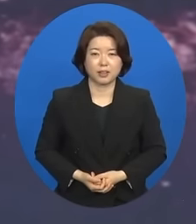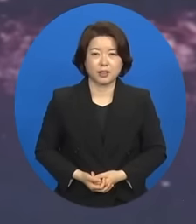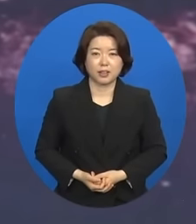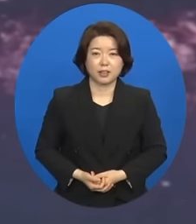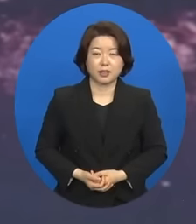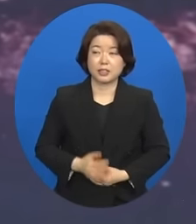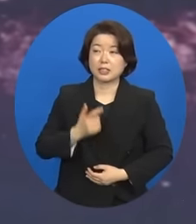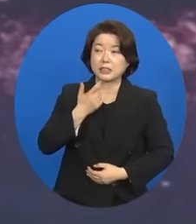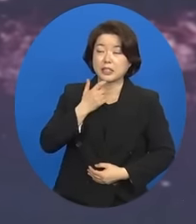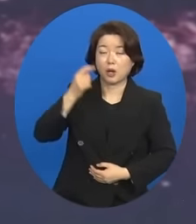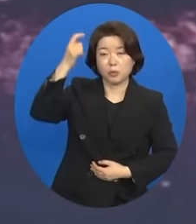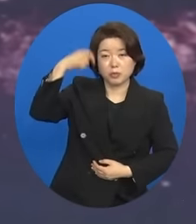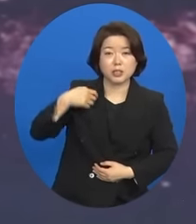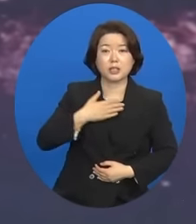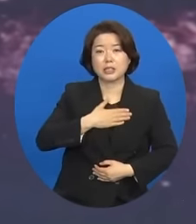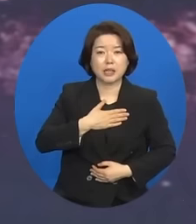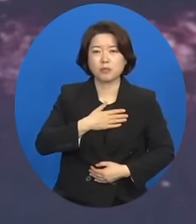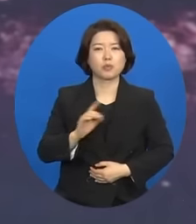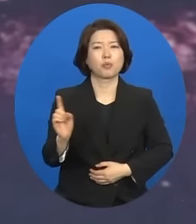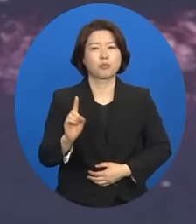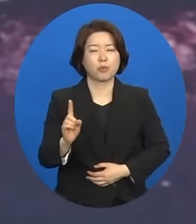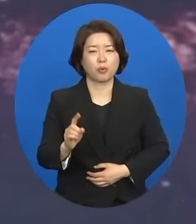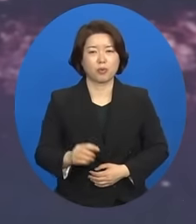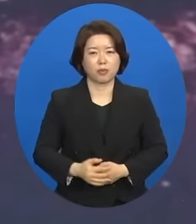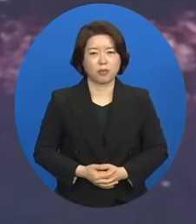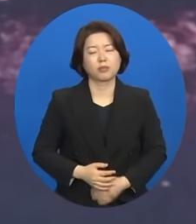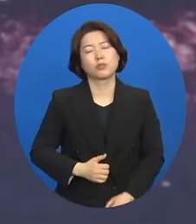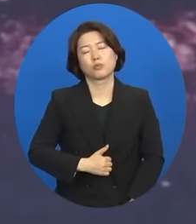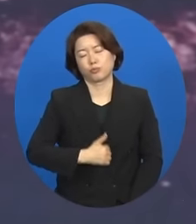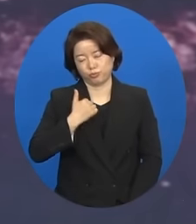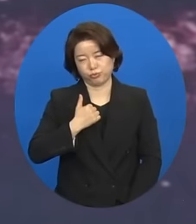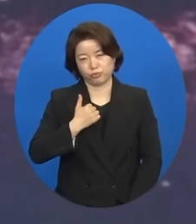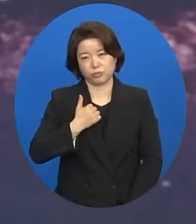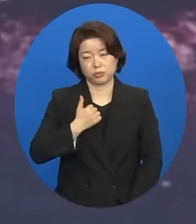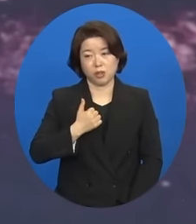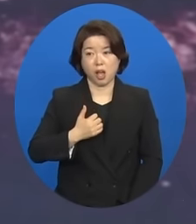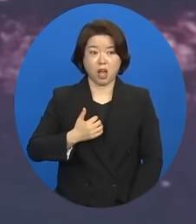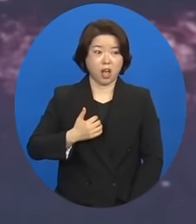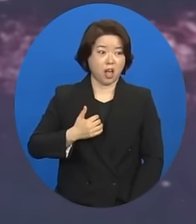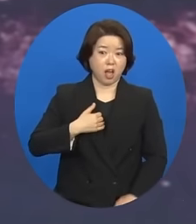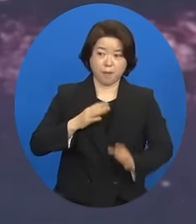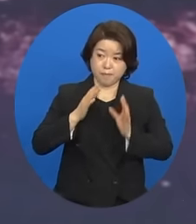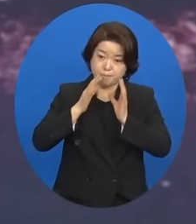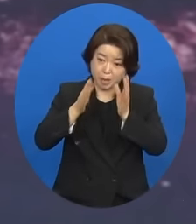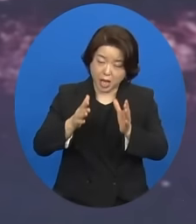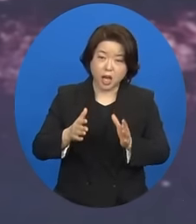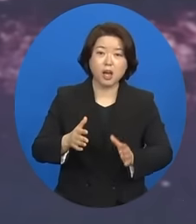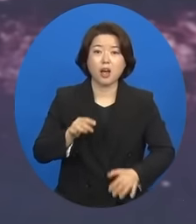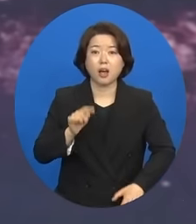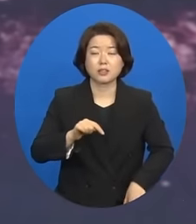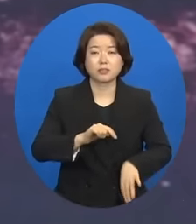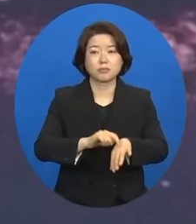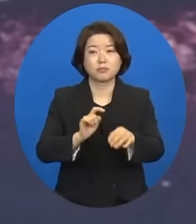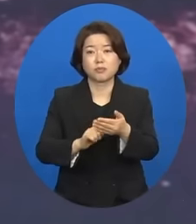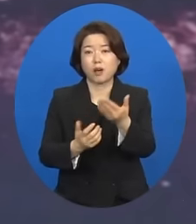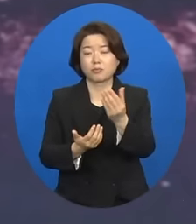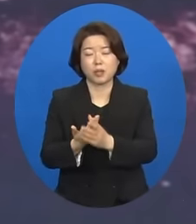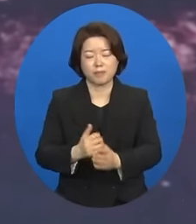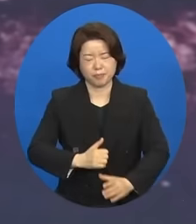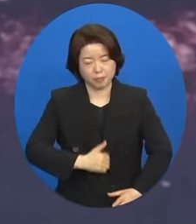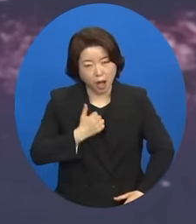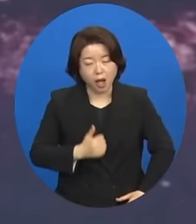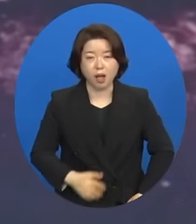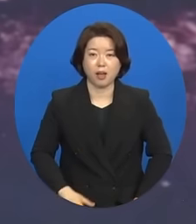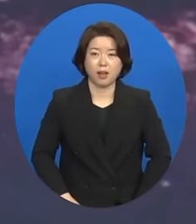감정은 무엇일까요 분노입니다 속임을 당했다는 그 마음이 들었을까요 그러면서 야곱이